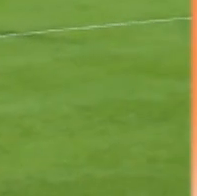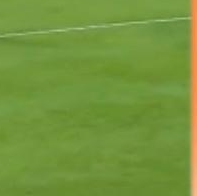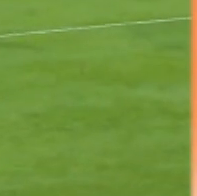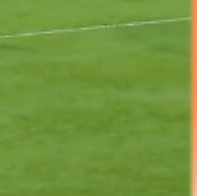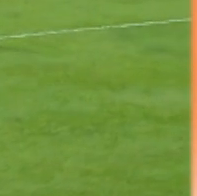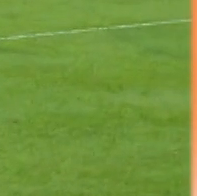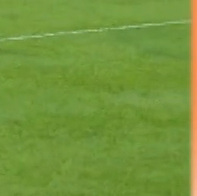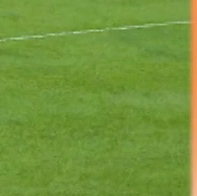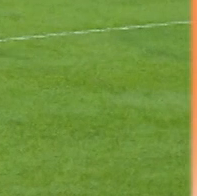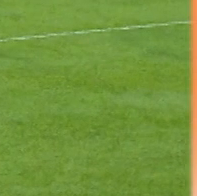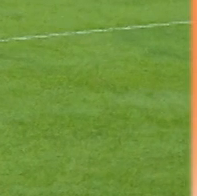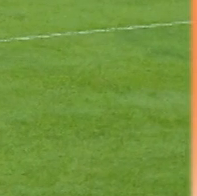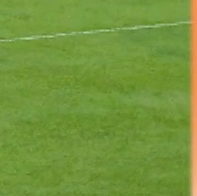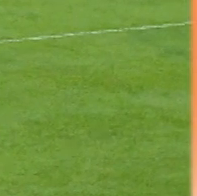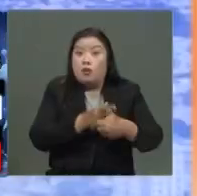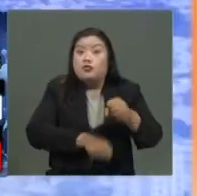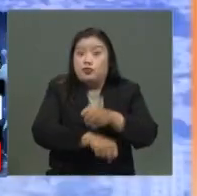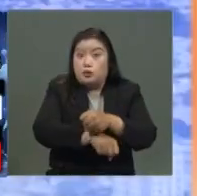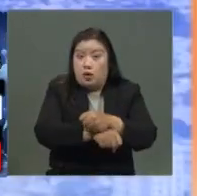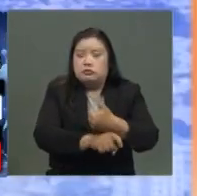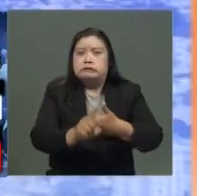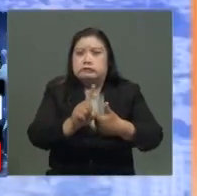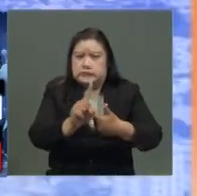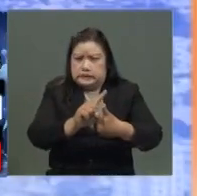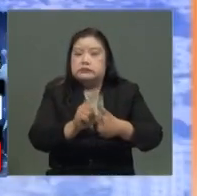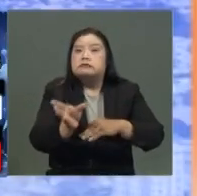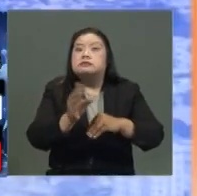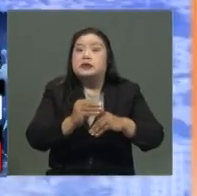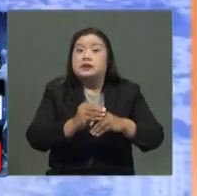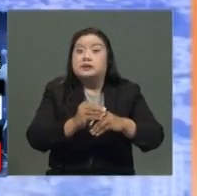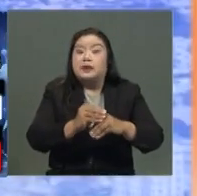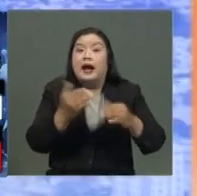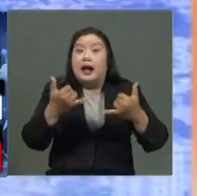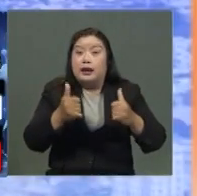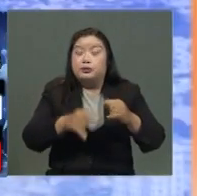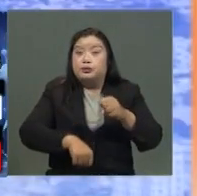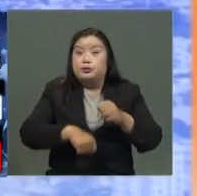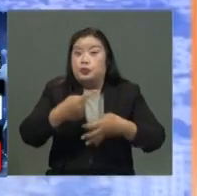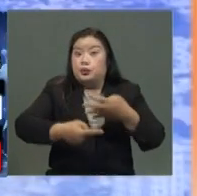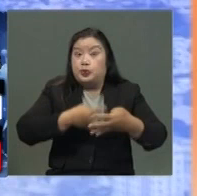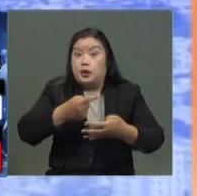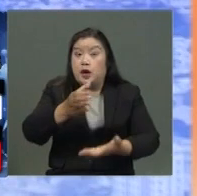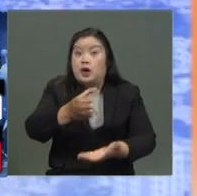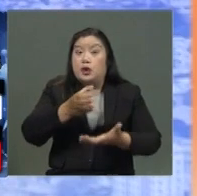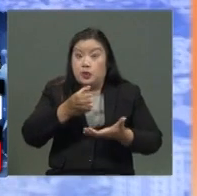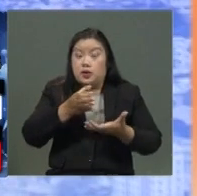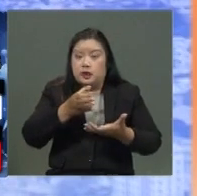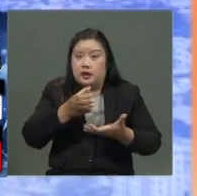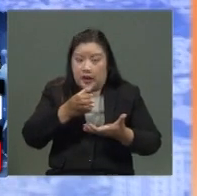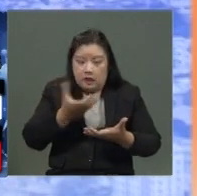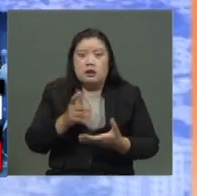ใหญ่พิจารณา22กรกฎาคมนี้แหละค่ะ ฟุตบอลไทยลีกออลสตาร์จะเกิดขึ้นวันที่8สิงหาค